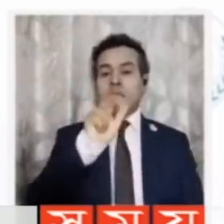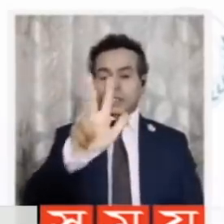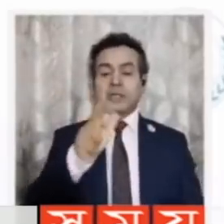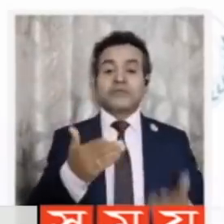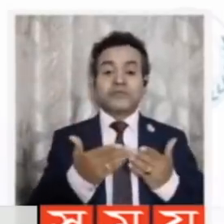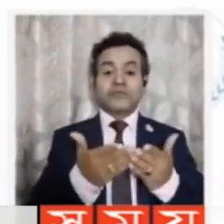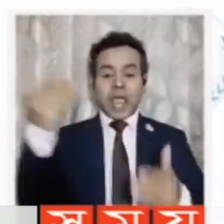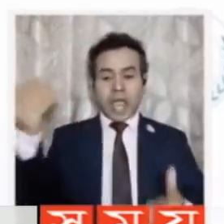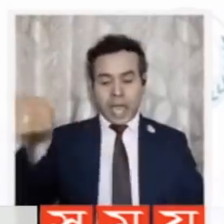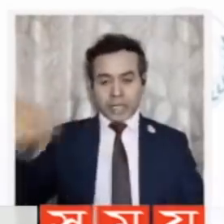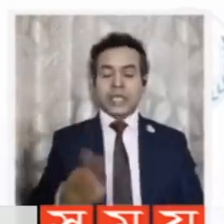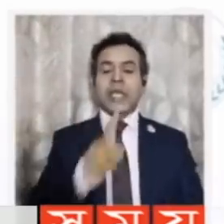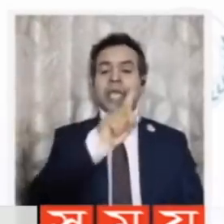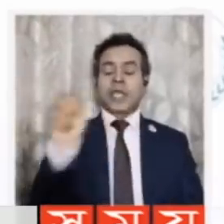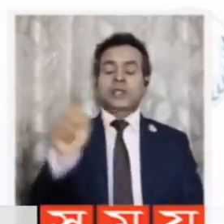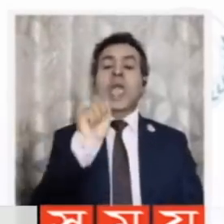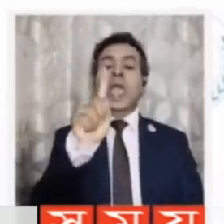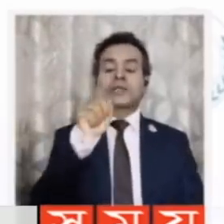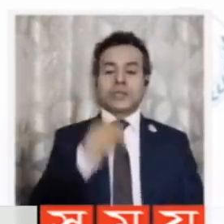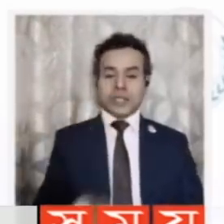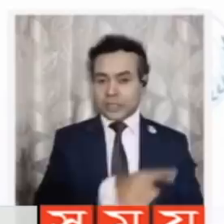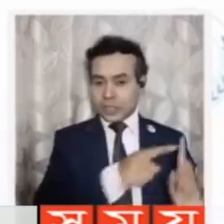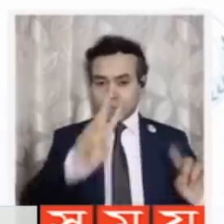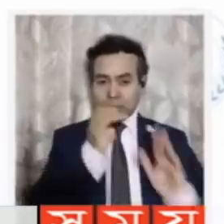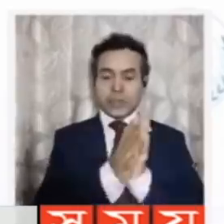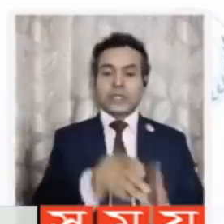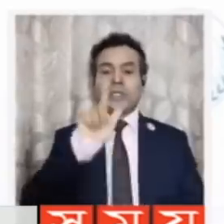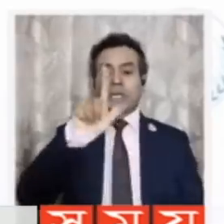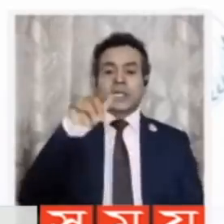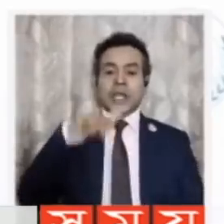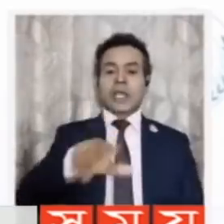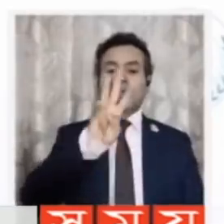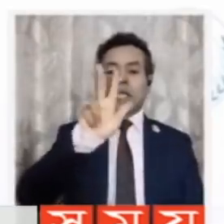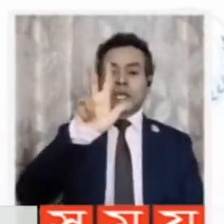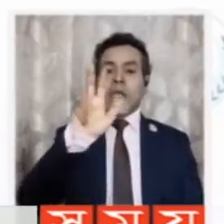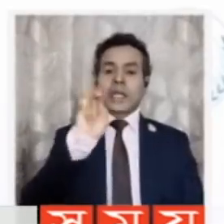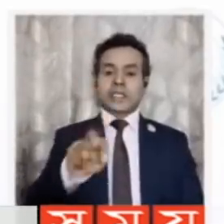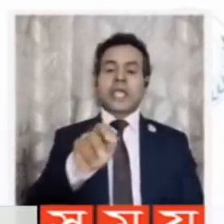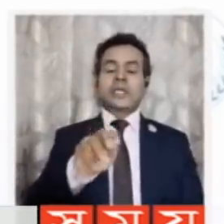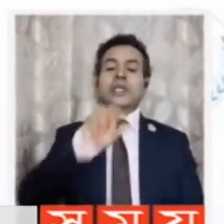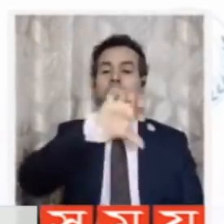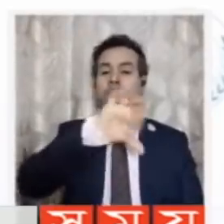101 জন, এ পর্যন্ত স্ক্রিনিং হয়েছে 7,38,920 জন।